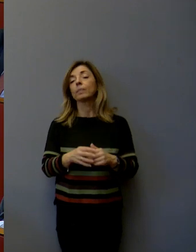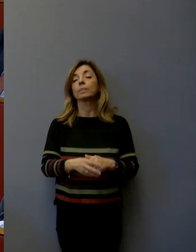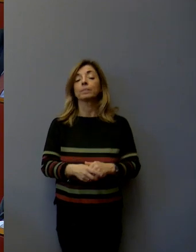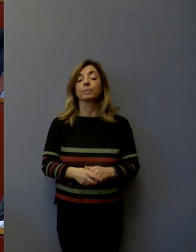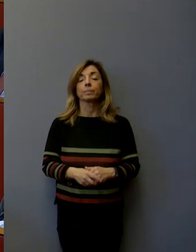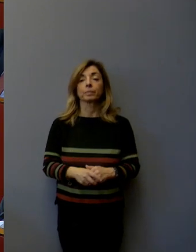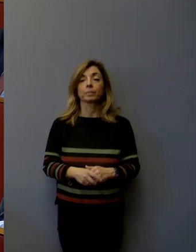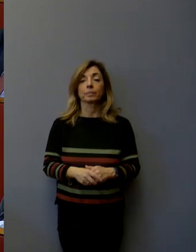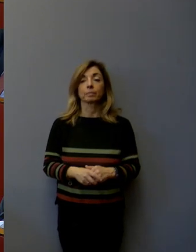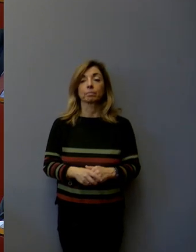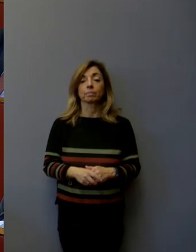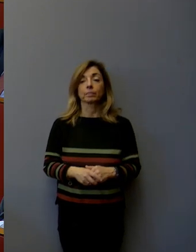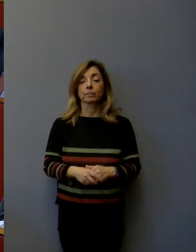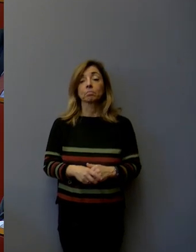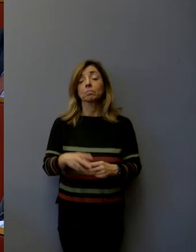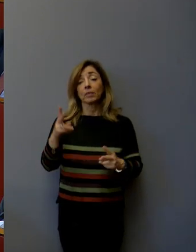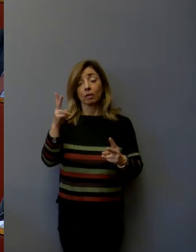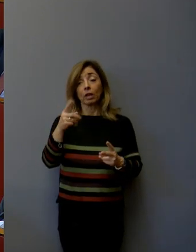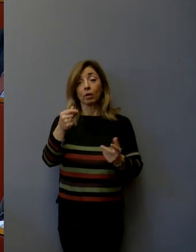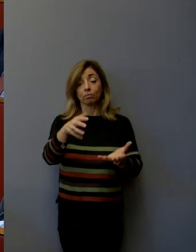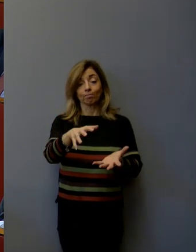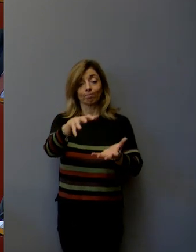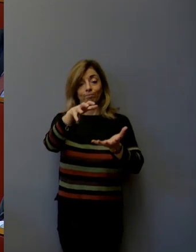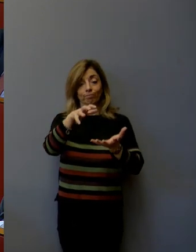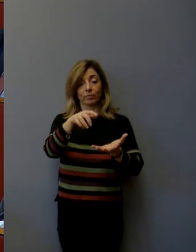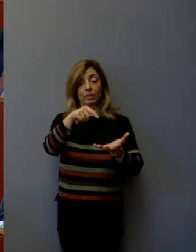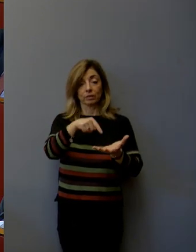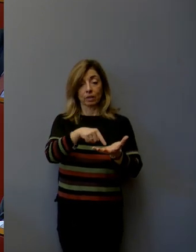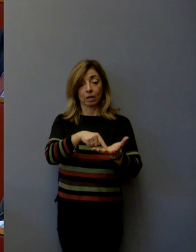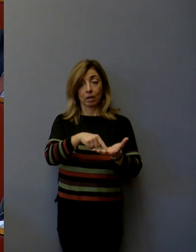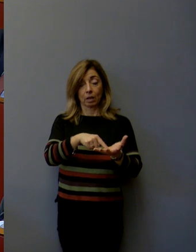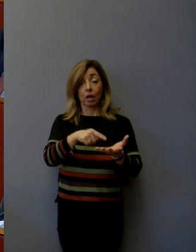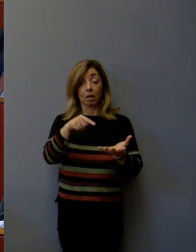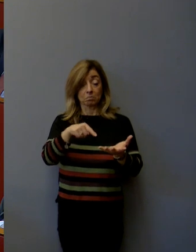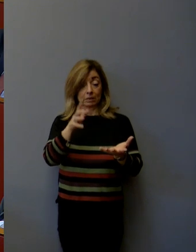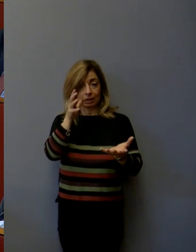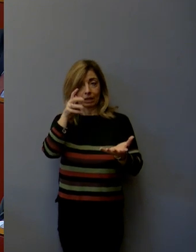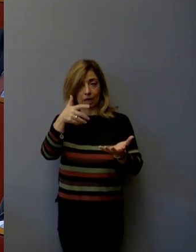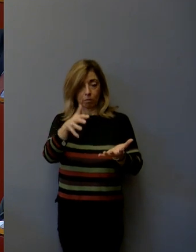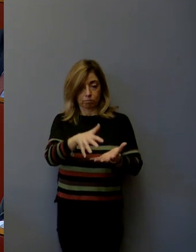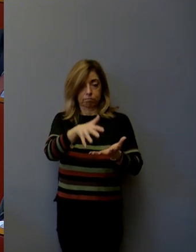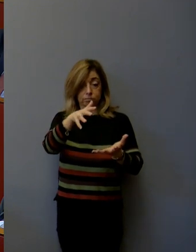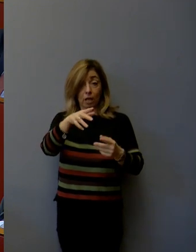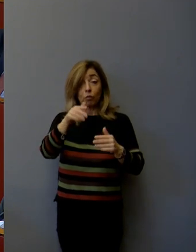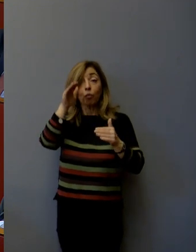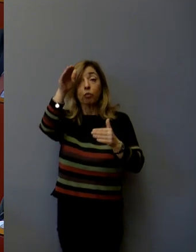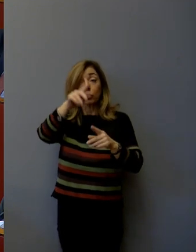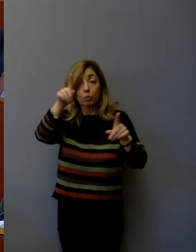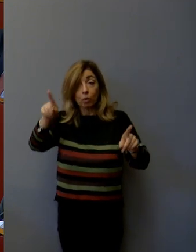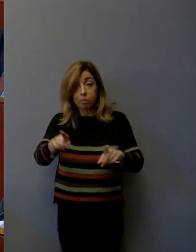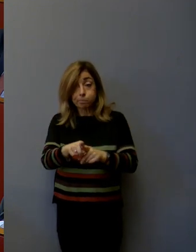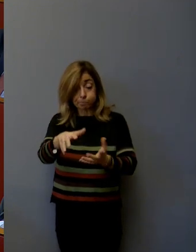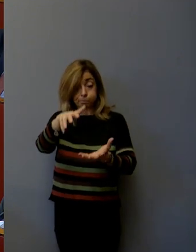che sono ingenti probabilmente non ne vedremo più in questa misura e se posso ricollegarmi